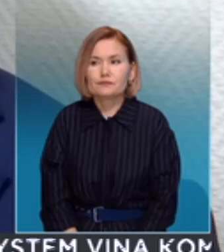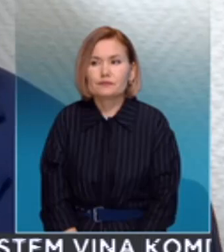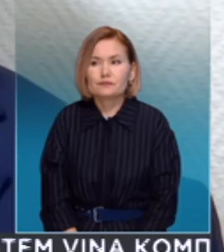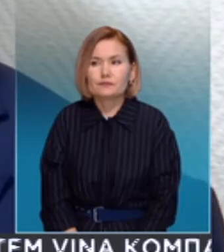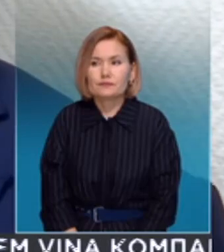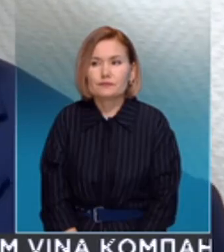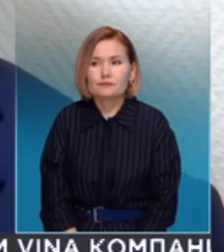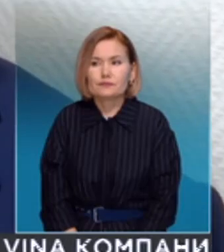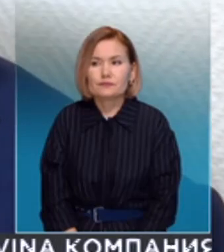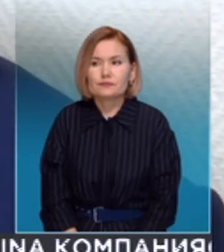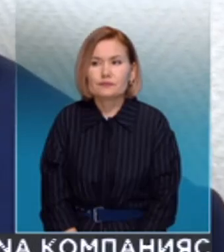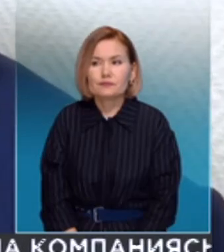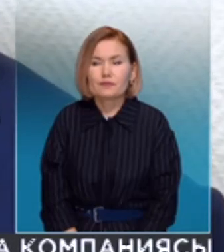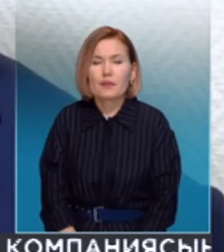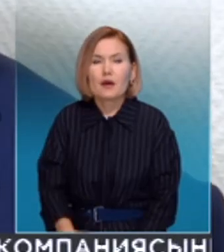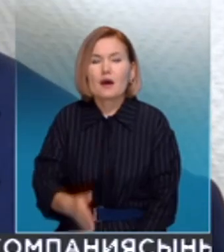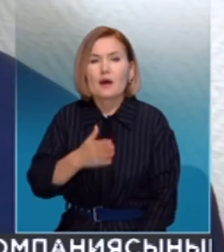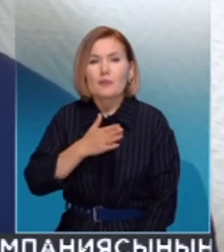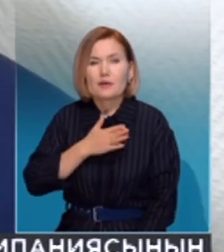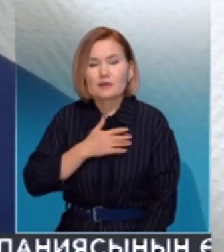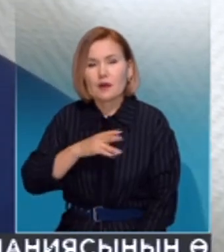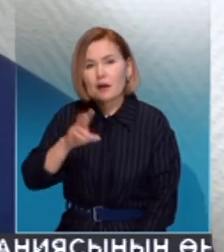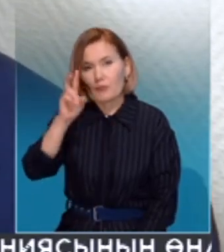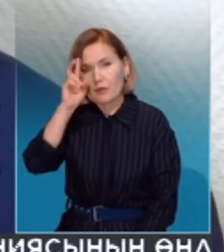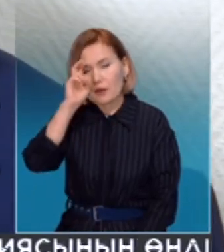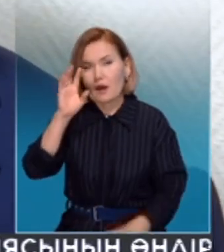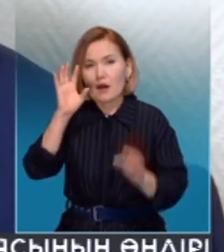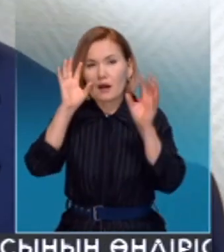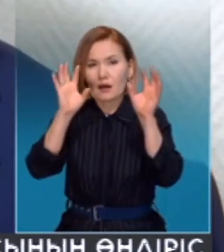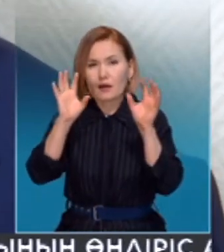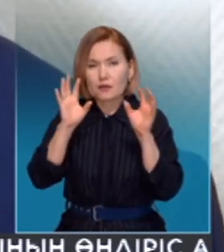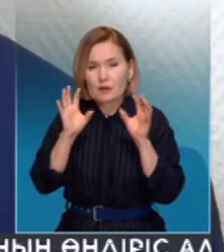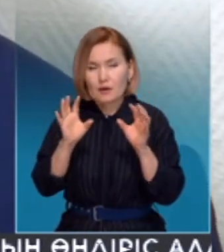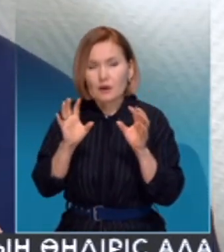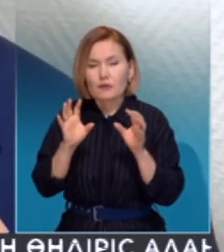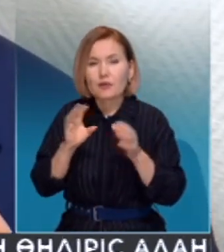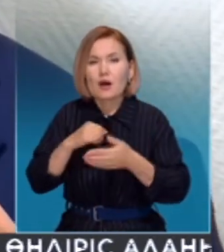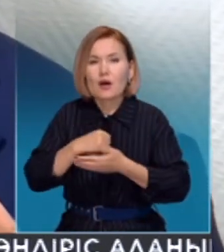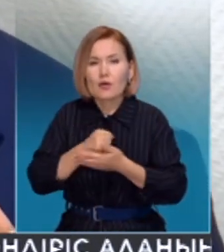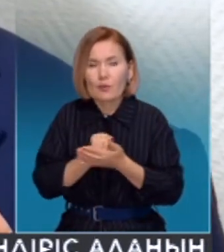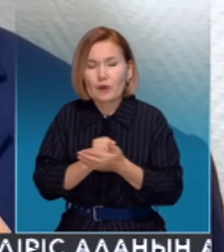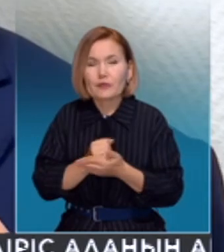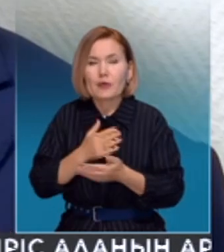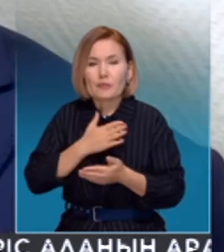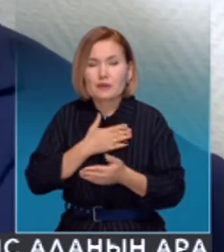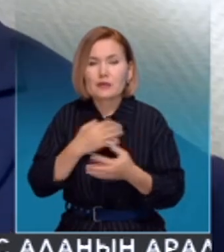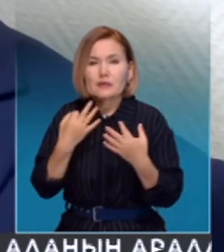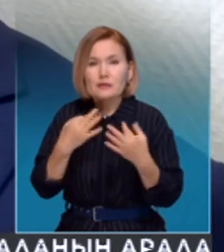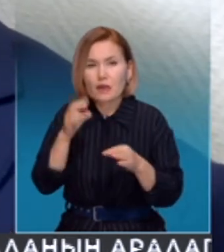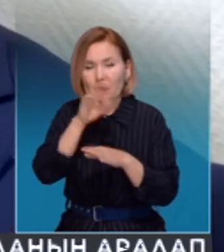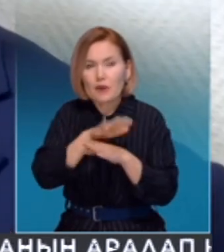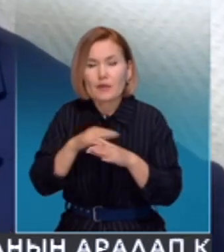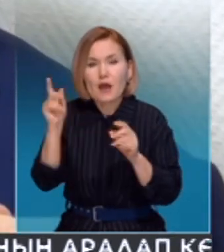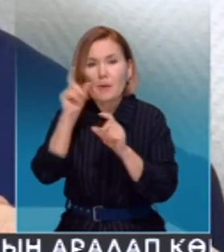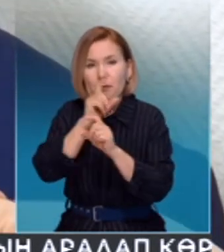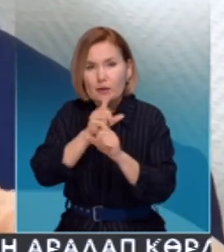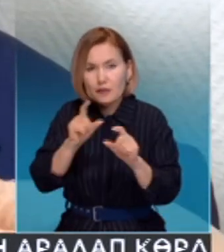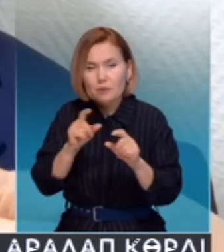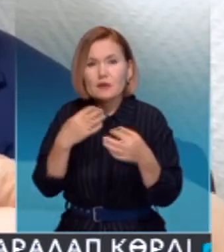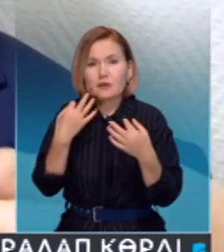Біздің мемлекетіміз конституция бойынша зайырлы мектеп мемлекет деп есептеледі. Мектепте